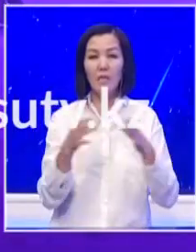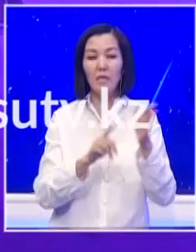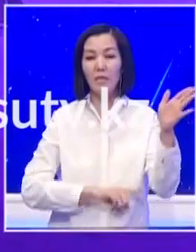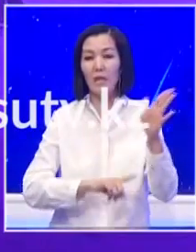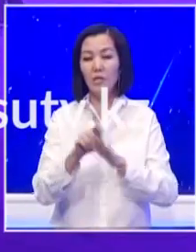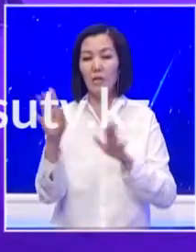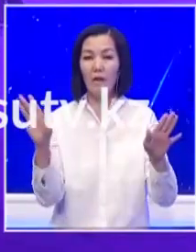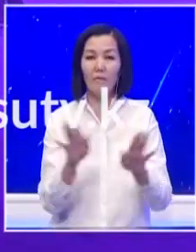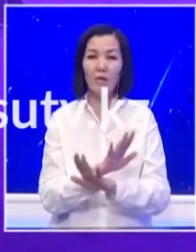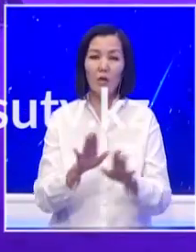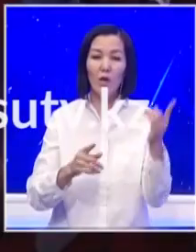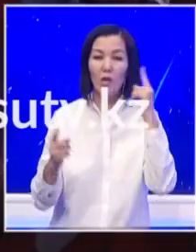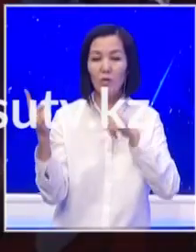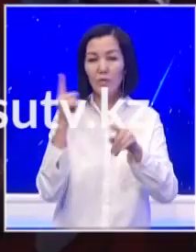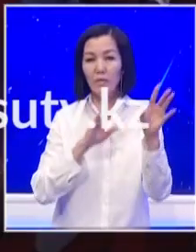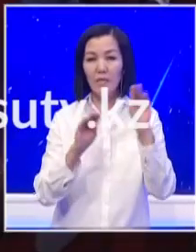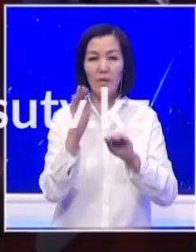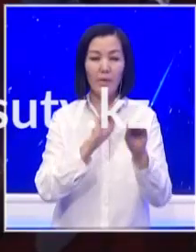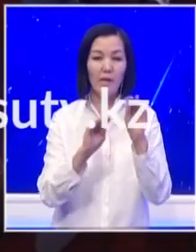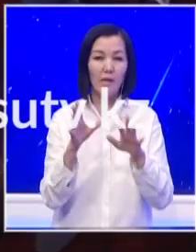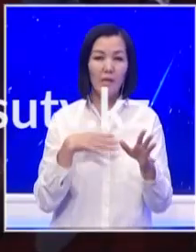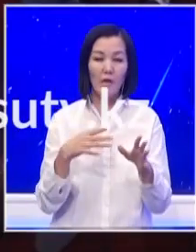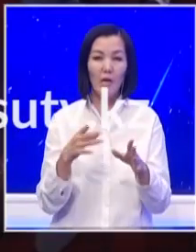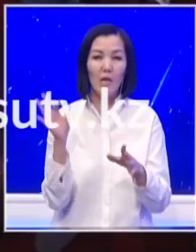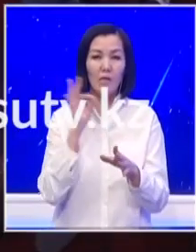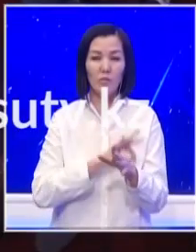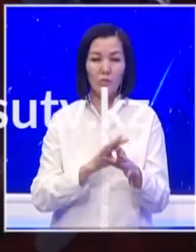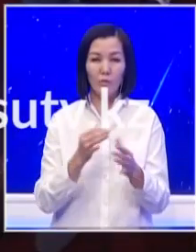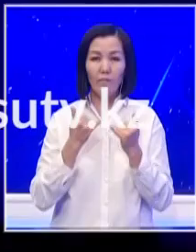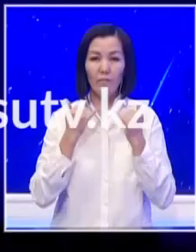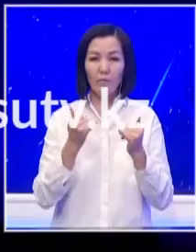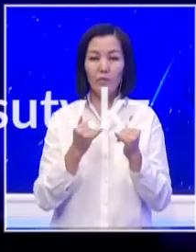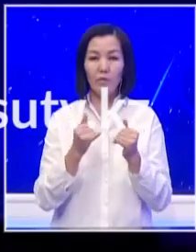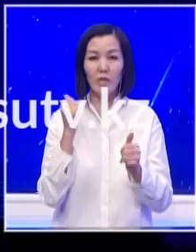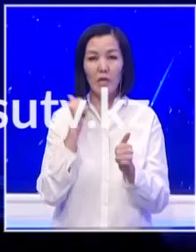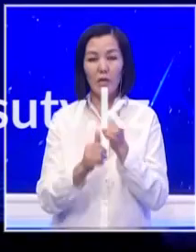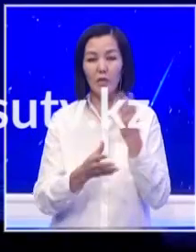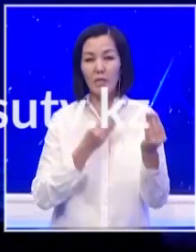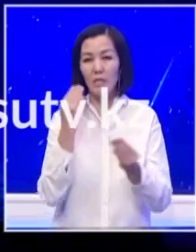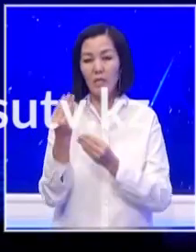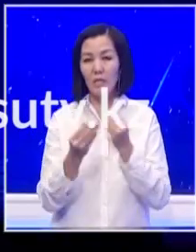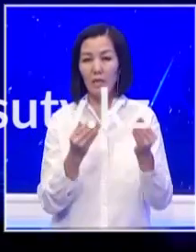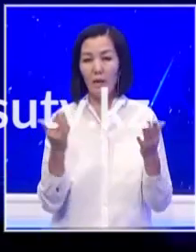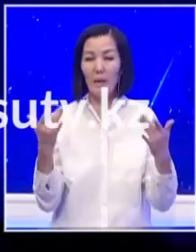авторов пьес до дизайнеров и декораторов, которые вносят частичку своей души в каждую из сыгранных постановок.